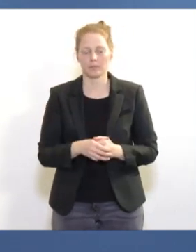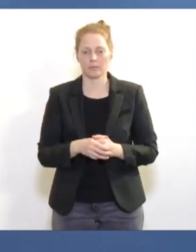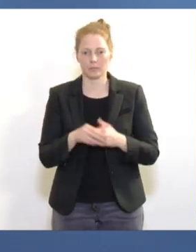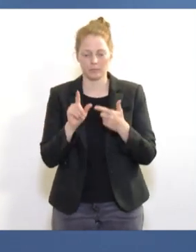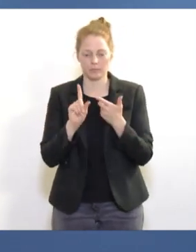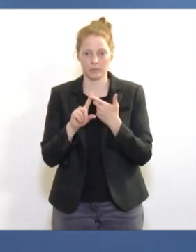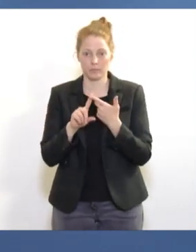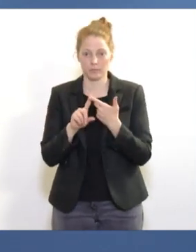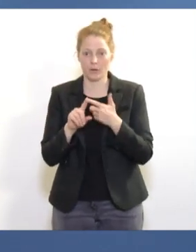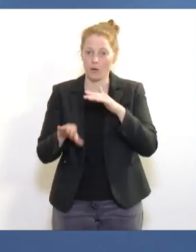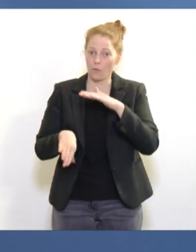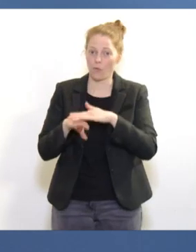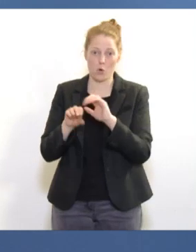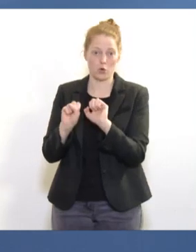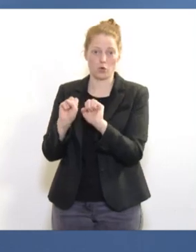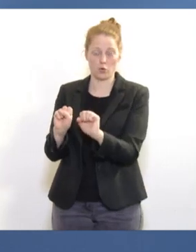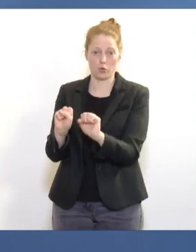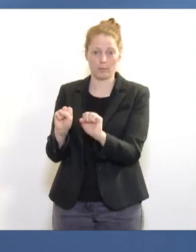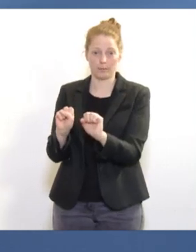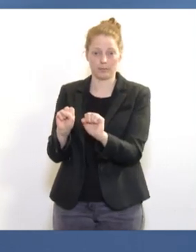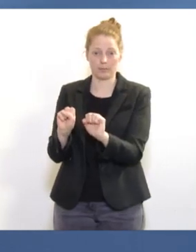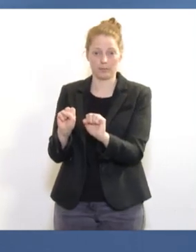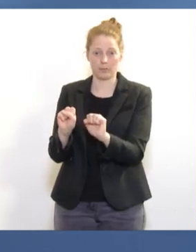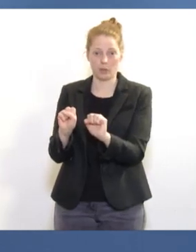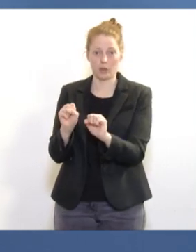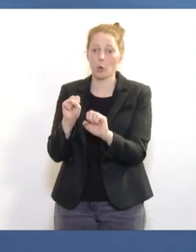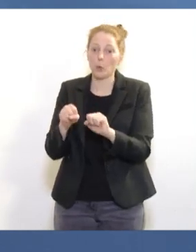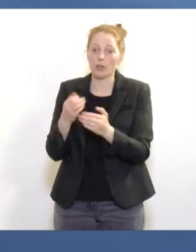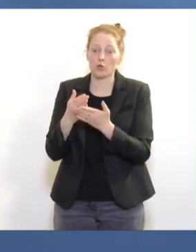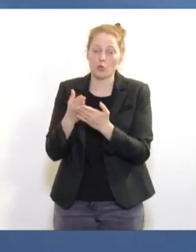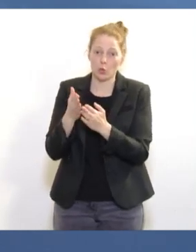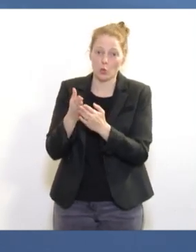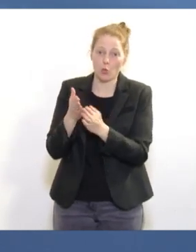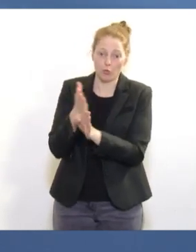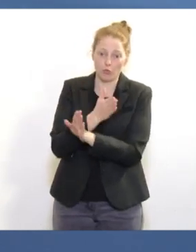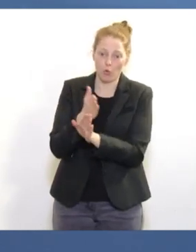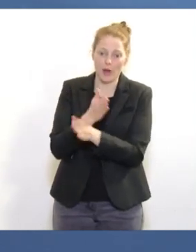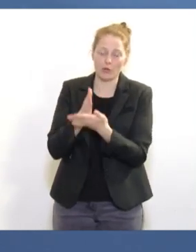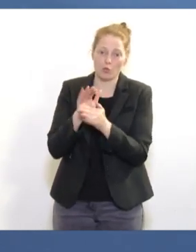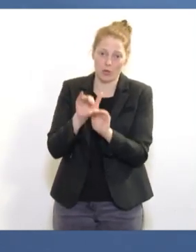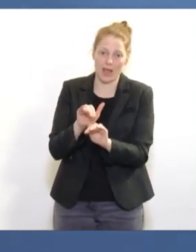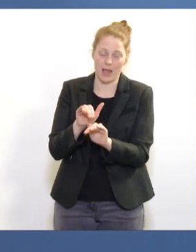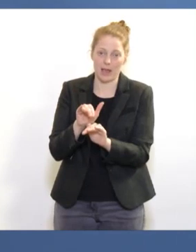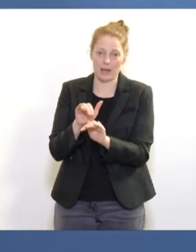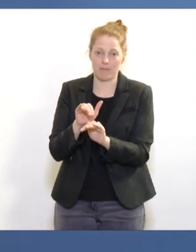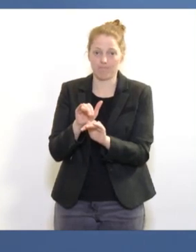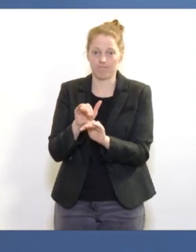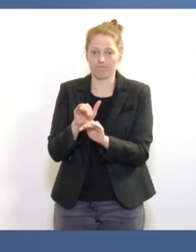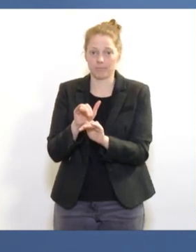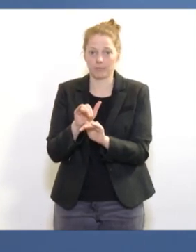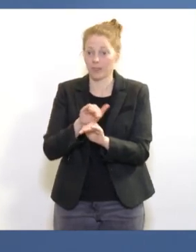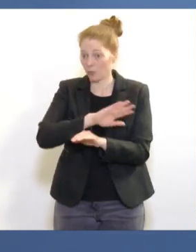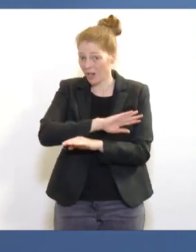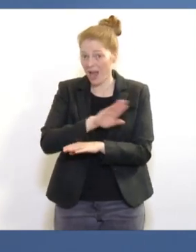Protektion angefordert haben, die teilweise schon für drin bestanden hat, dafür so eine absolute Protektion angefordert haben, für all